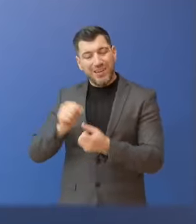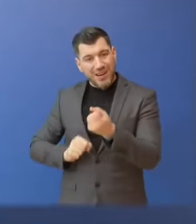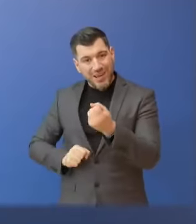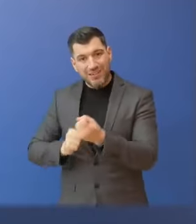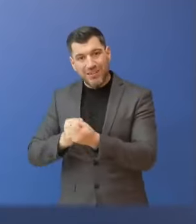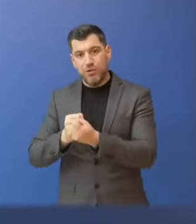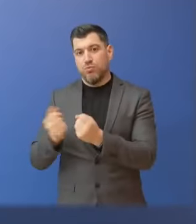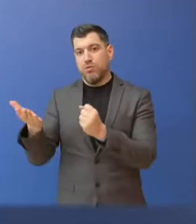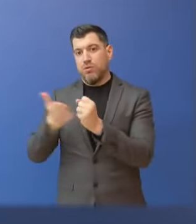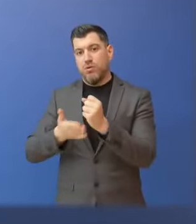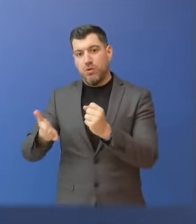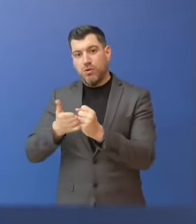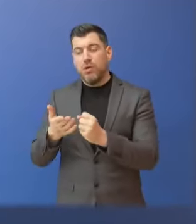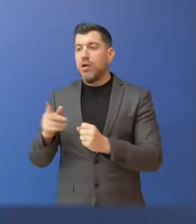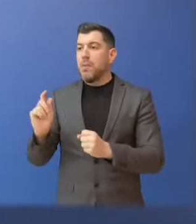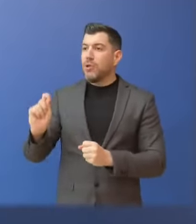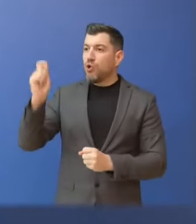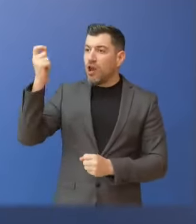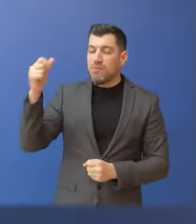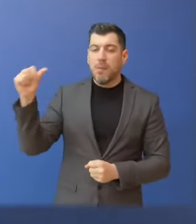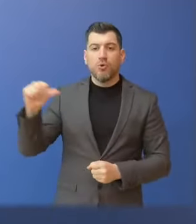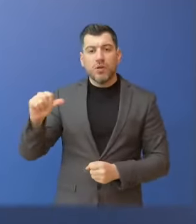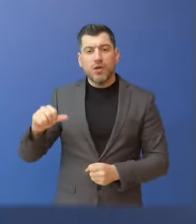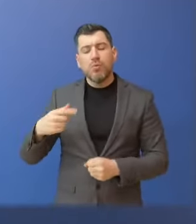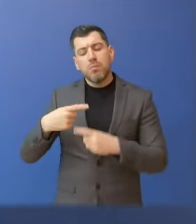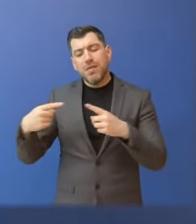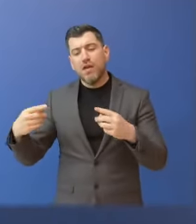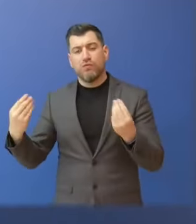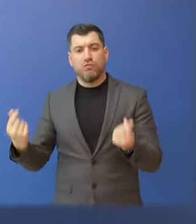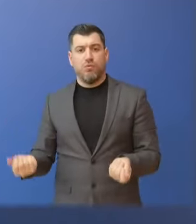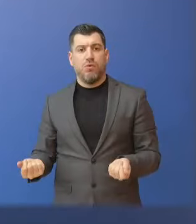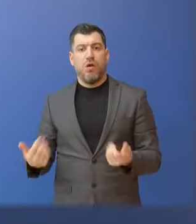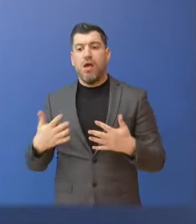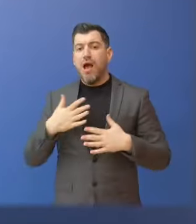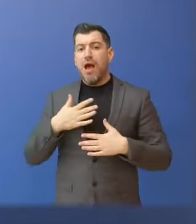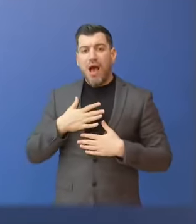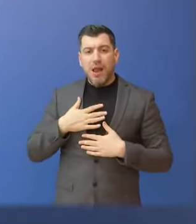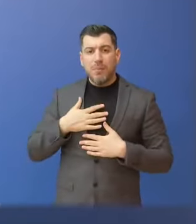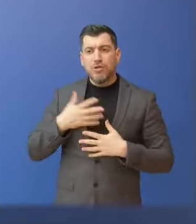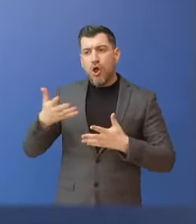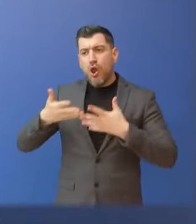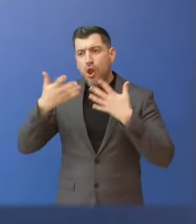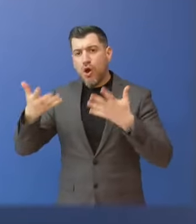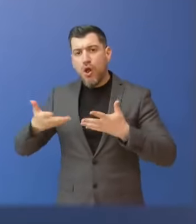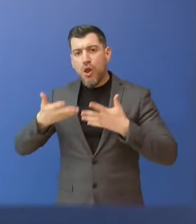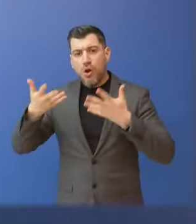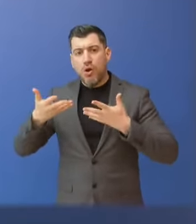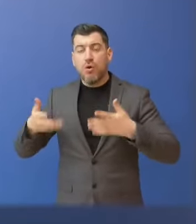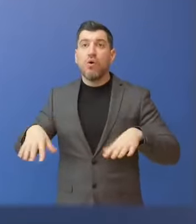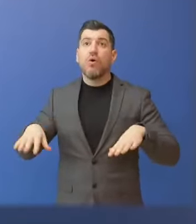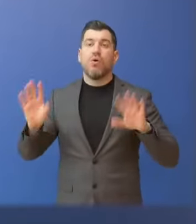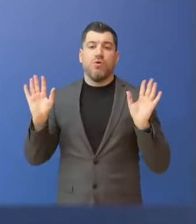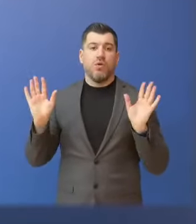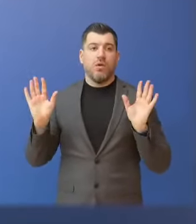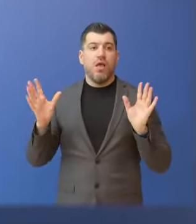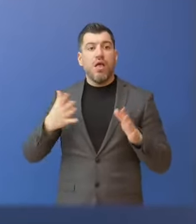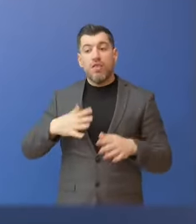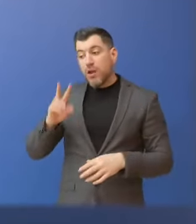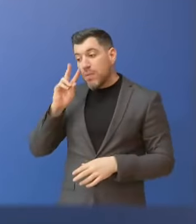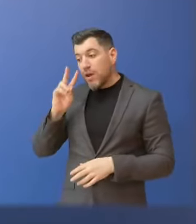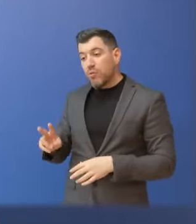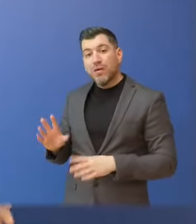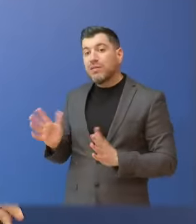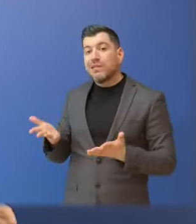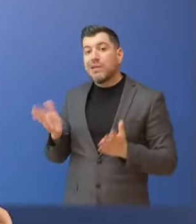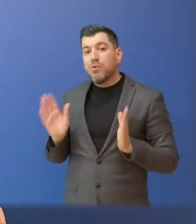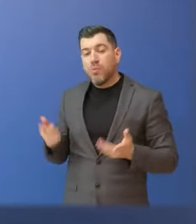με τον οποιονδήποτε δυνατό τρόπο αλλά το ξαναλέω εμείς δεν είμαστε αυτοί που τάζουμε περισσότερα από αυτά που μπορούμε να κάνουμε σεβόμαστε τα δημόσια οικονομικά